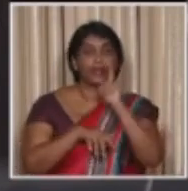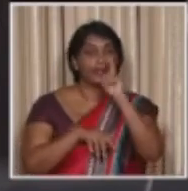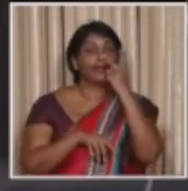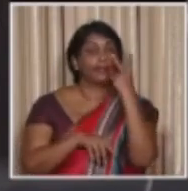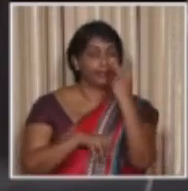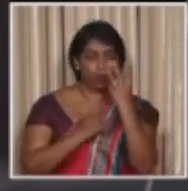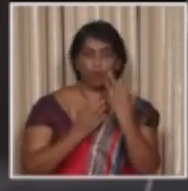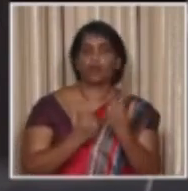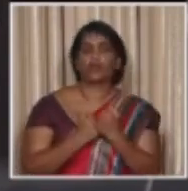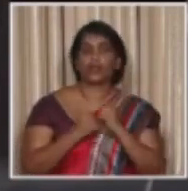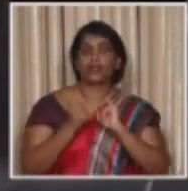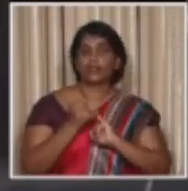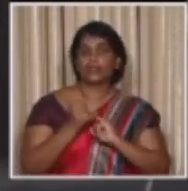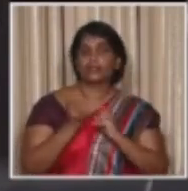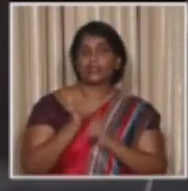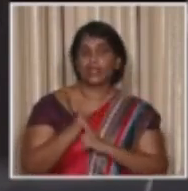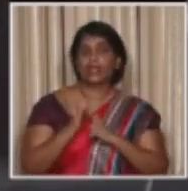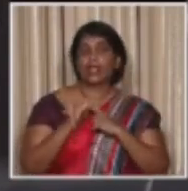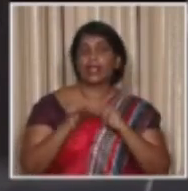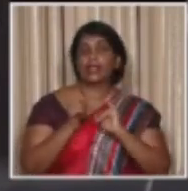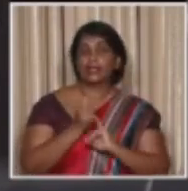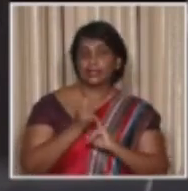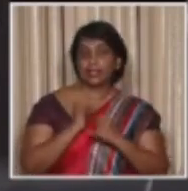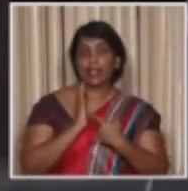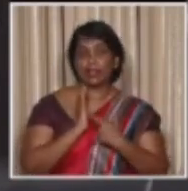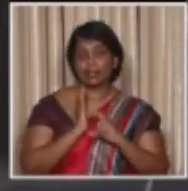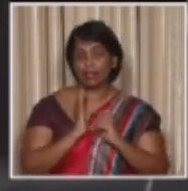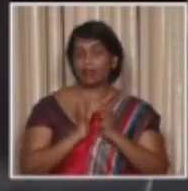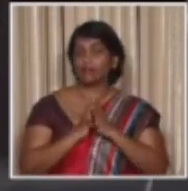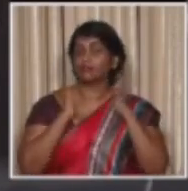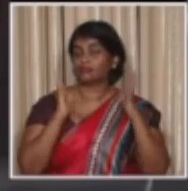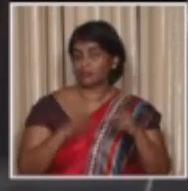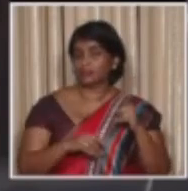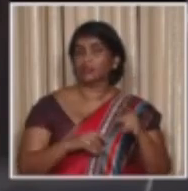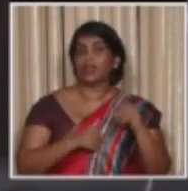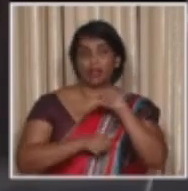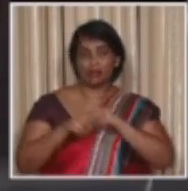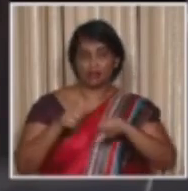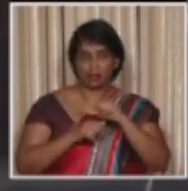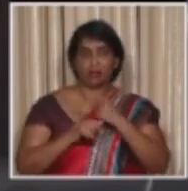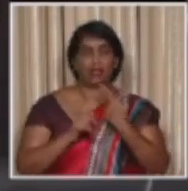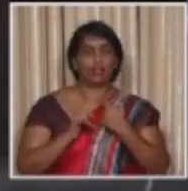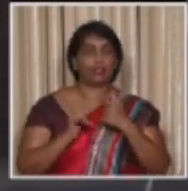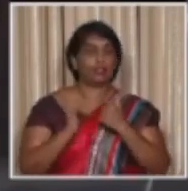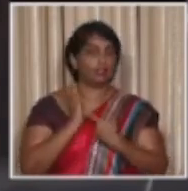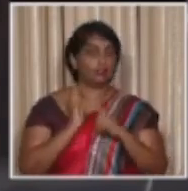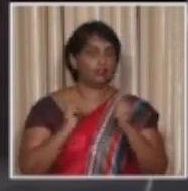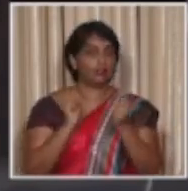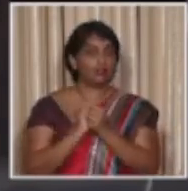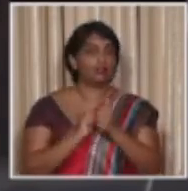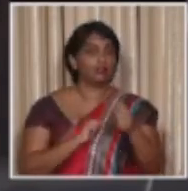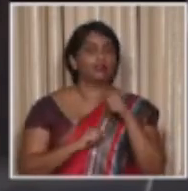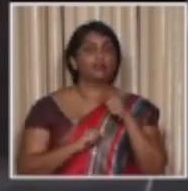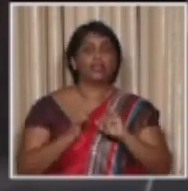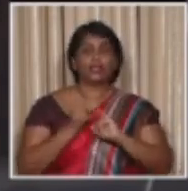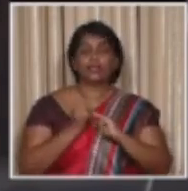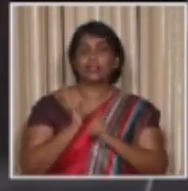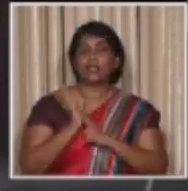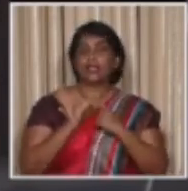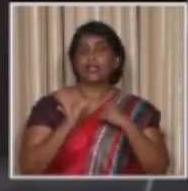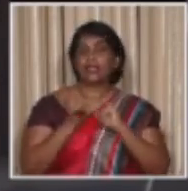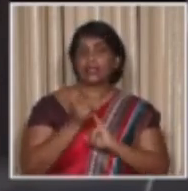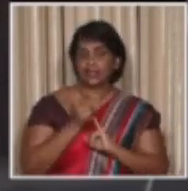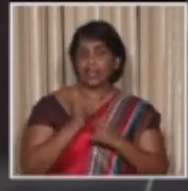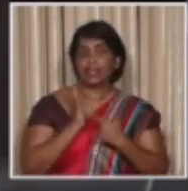දෙන්නෙක් අවශ්‍යයි SLS තියෙනකොට දැන් තාක්ෂණයේ තියෙන ගොඩක් ආයතන වලට තාක්ෂණයෙන් වැඩ කරන ආයතන වලට වෙලා තියෙන්නේ SLS නිලධාරියෙක්